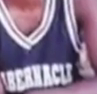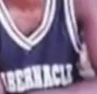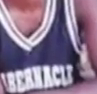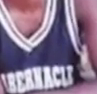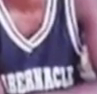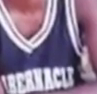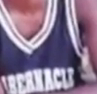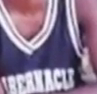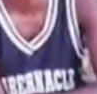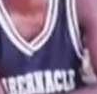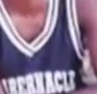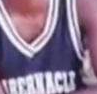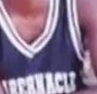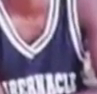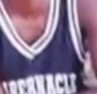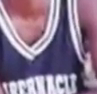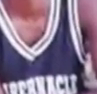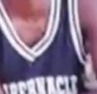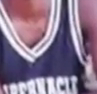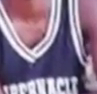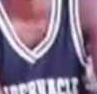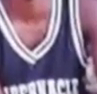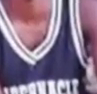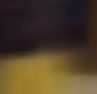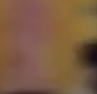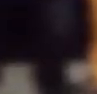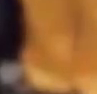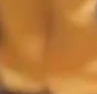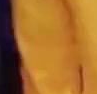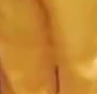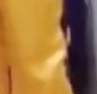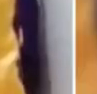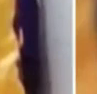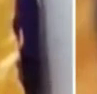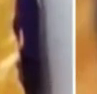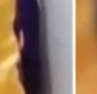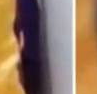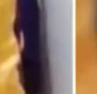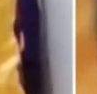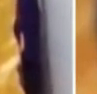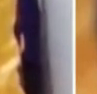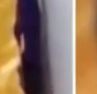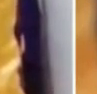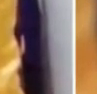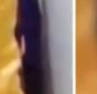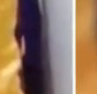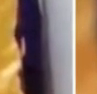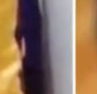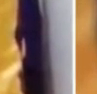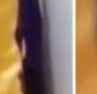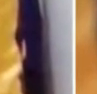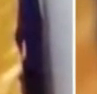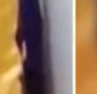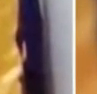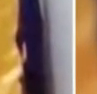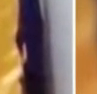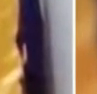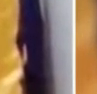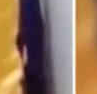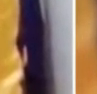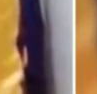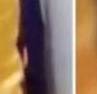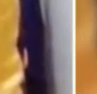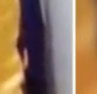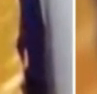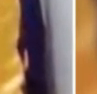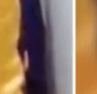isinusulong niya ang karapatan at kapakanan ng mga katutubo. Siya rin ang founding bishop at chairman ng iba't ibang church groups at ministries